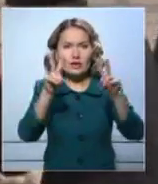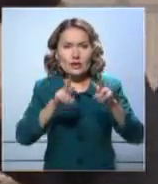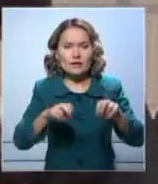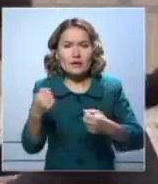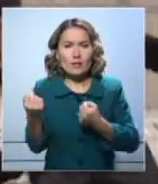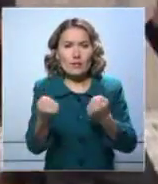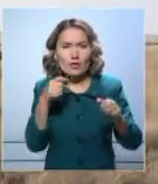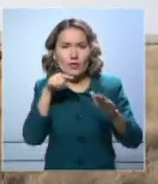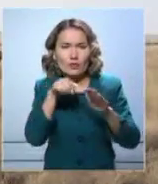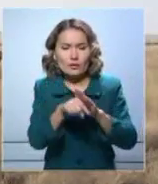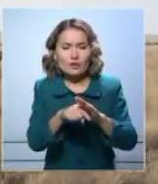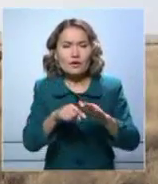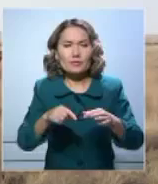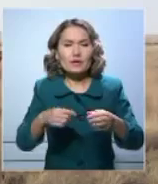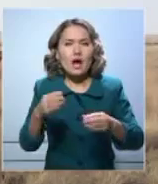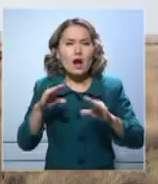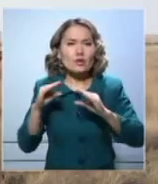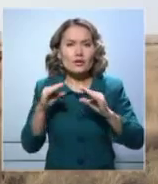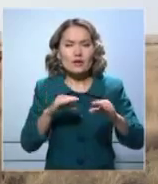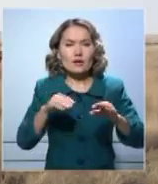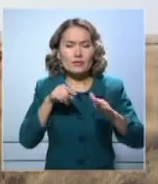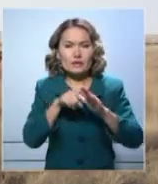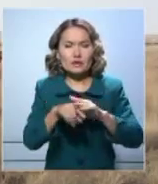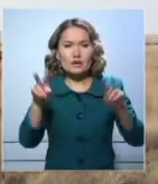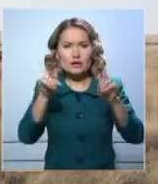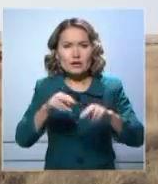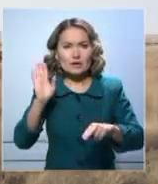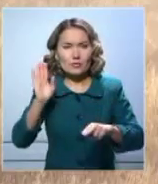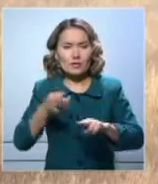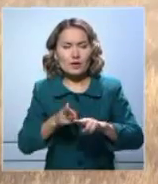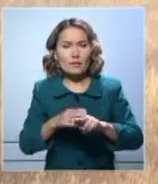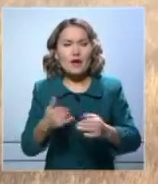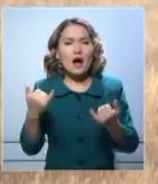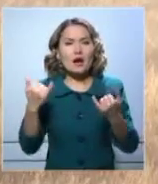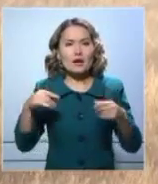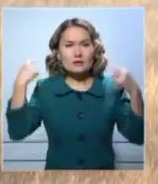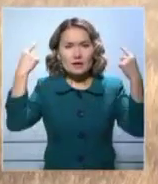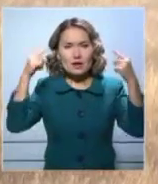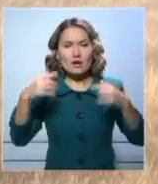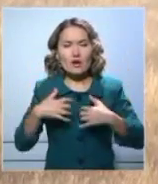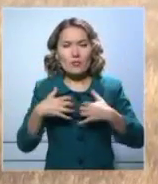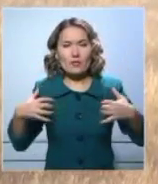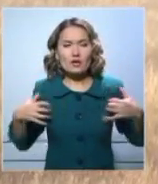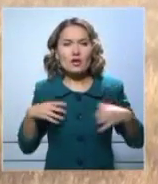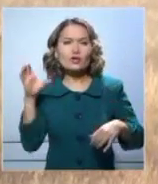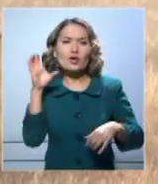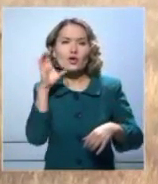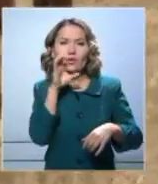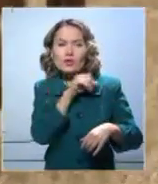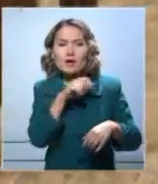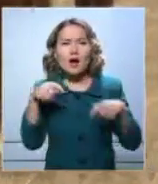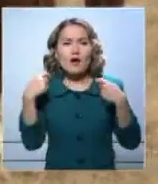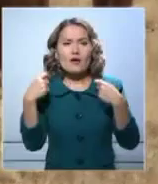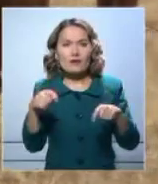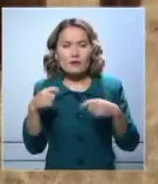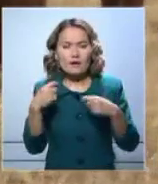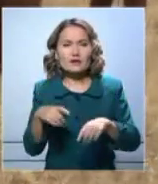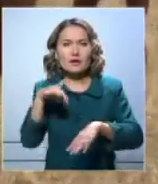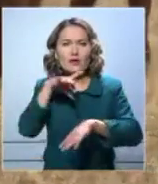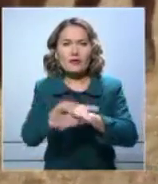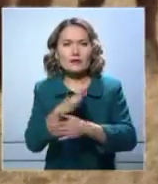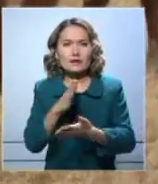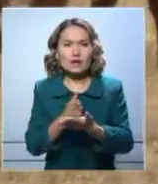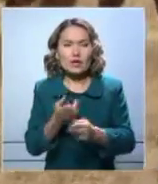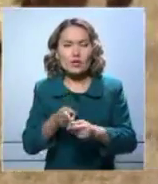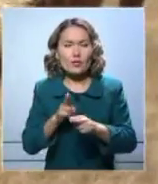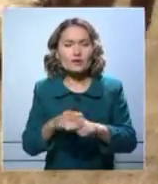Полицейлердің айтуынша, ұрылар малды жайылым басынан айдап әкетіп, оларды көліктермен маңайдағы аймақтарға сатуға жібереді екен. Ал кейбірі тіпті малды